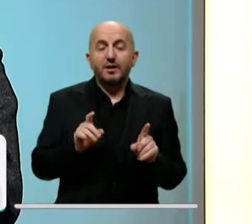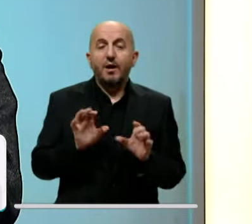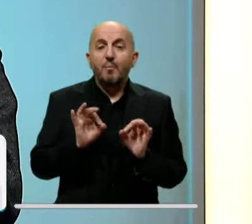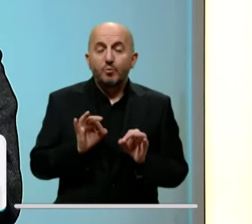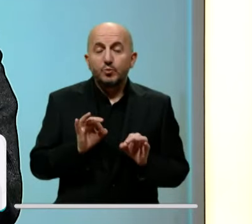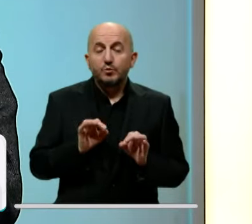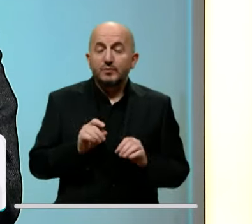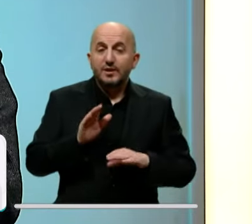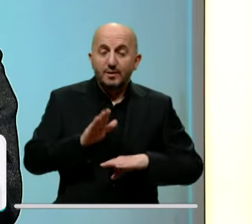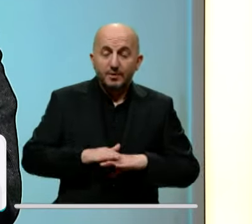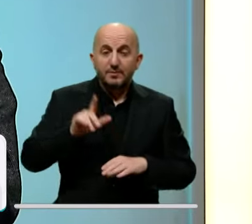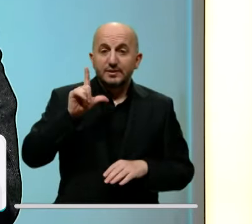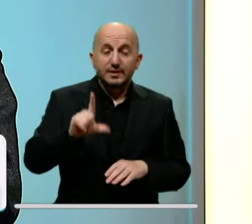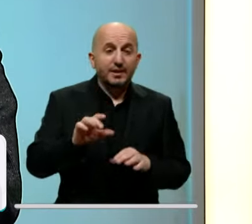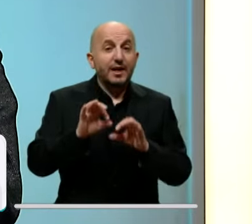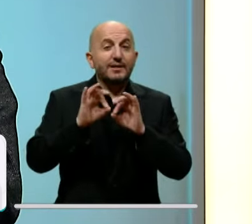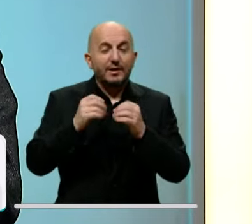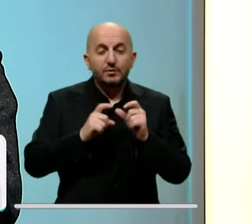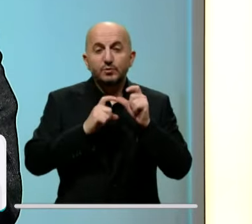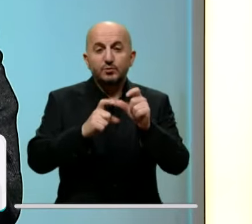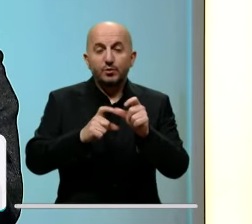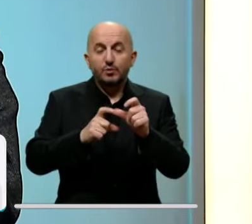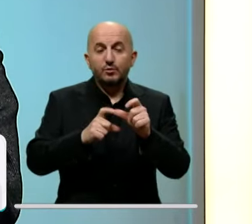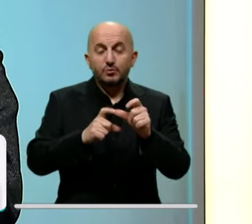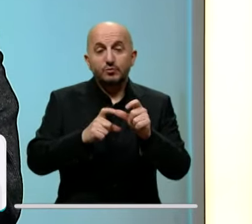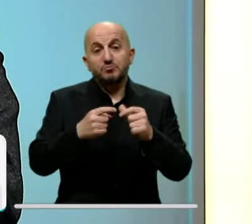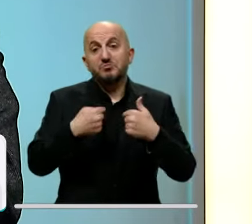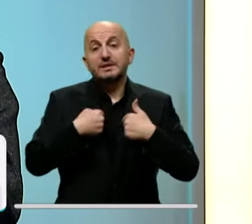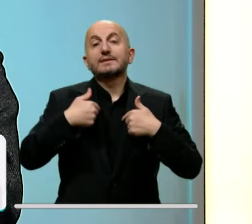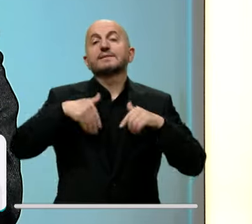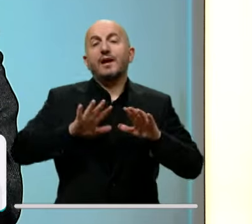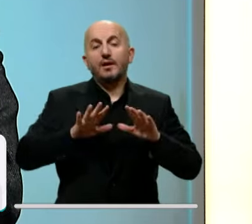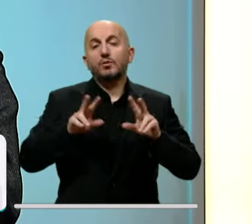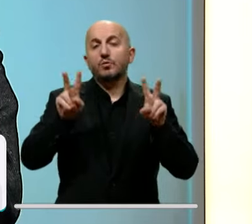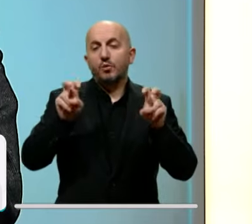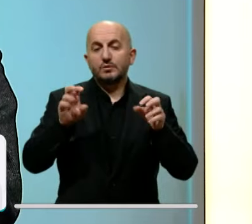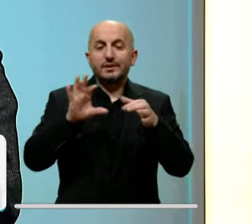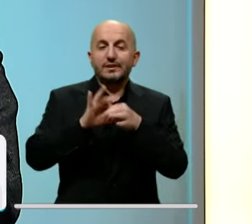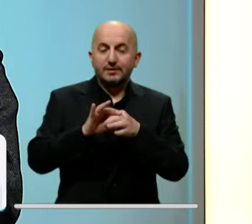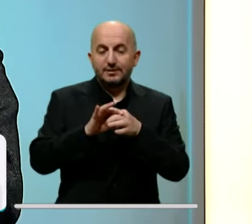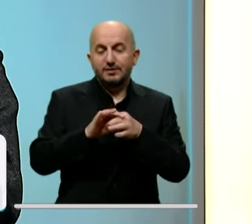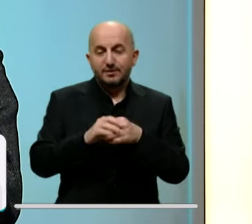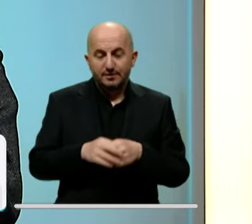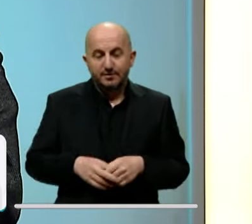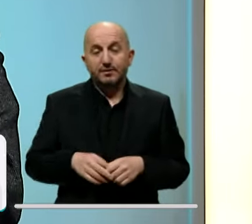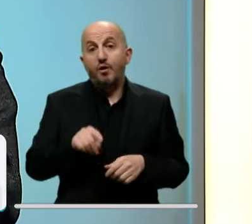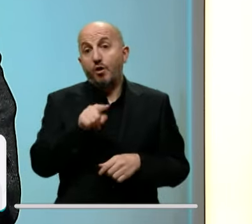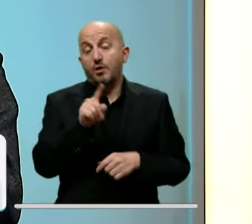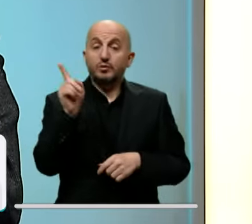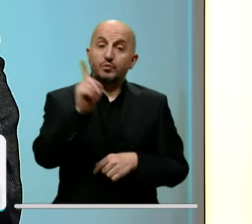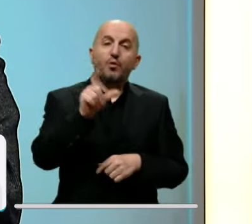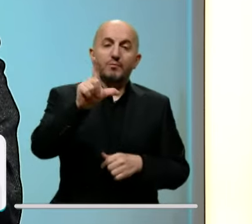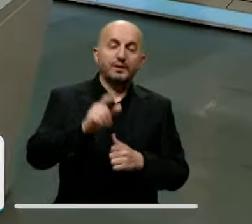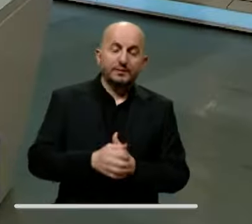yapılması gereken nedir sorunun muhatabı biz değil sorunun muhatabı konunun ilgililer didir onlara sorulmalıdır